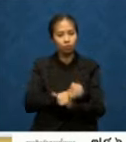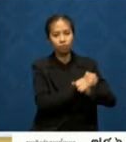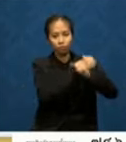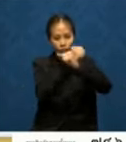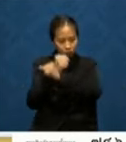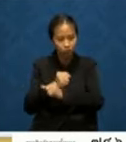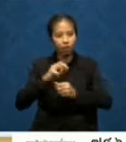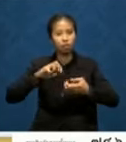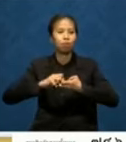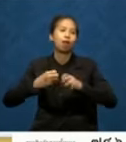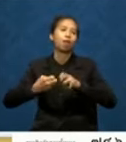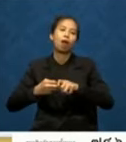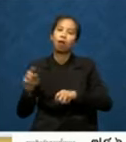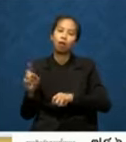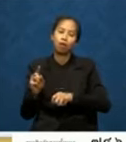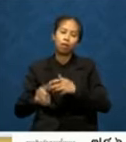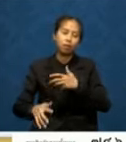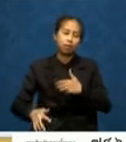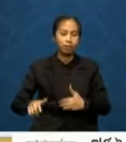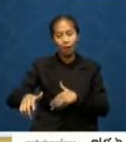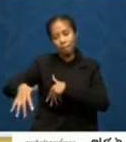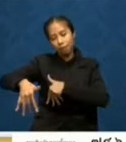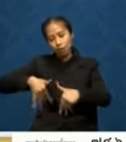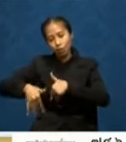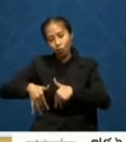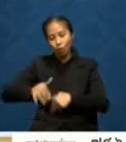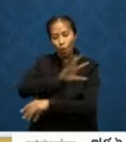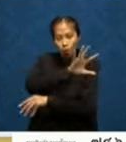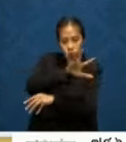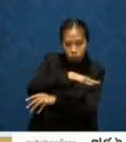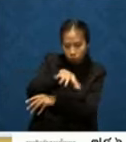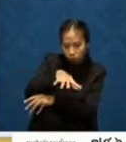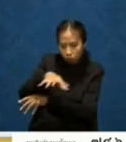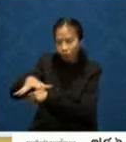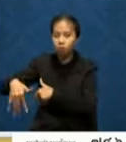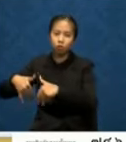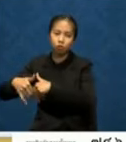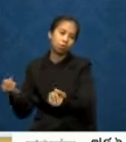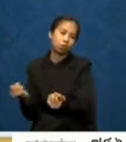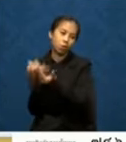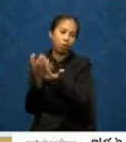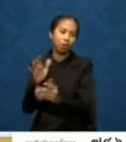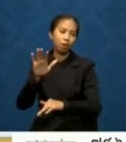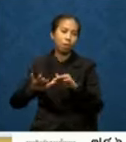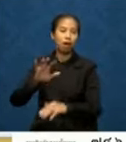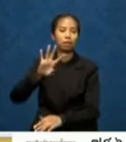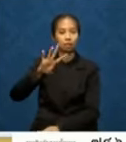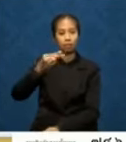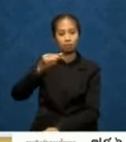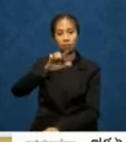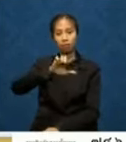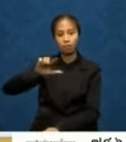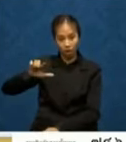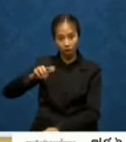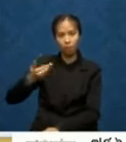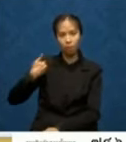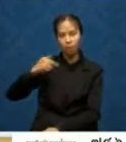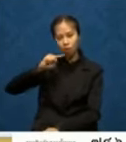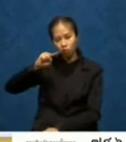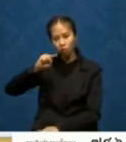บผลกระทบที่ประชาชนได้รับความเสียหายซึ่งในปีที่แล้วมีความเสียหายร่วม 40,000 ล้านมีผู้เสียหายเป็นคดีความ